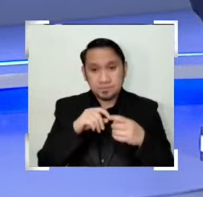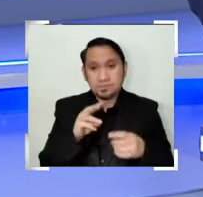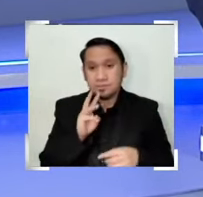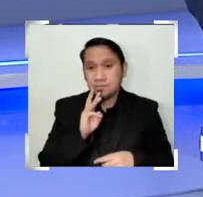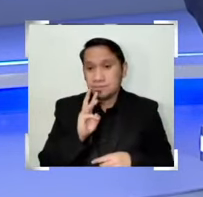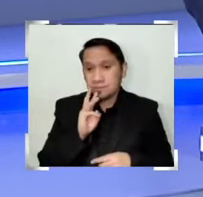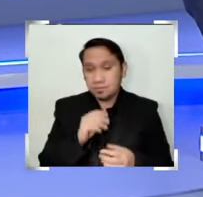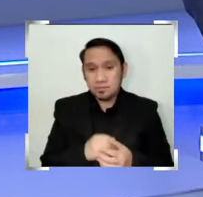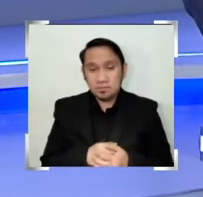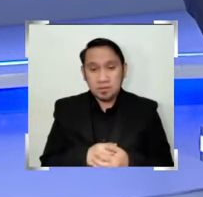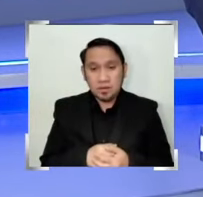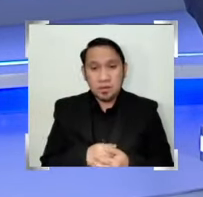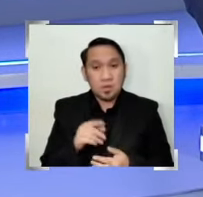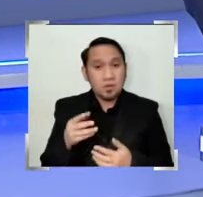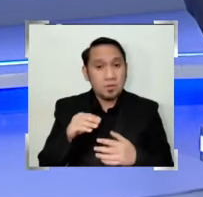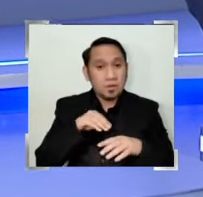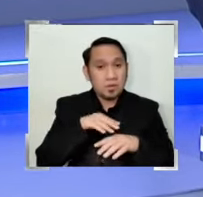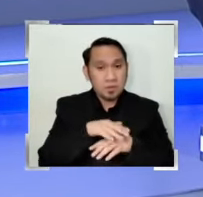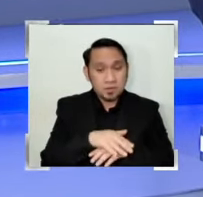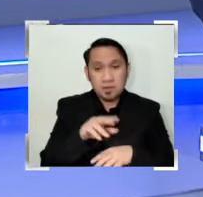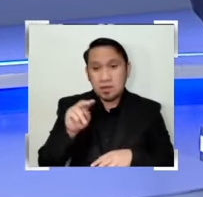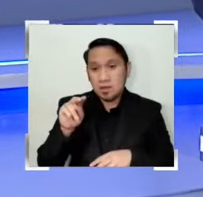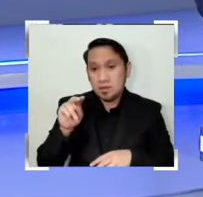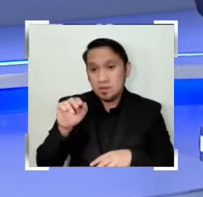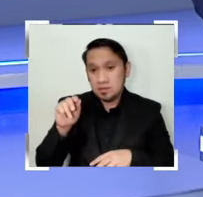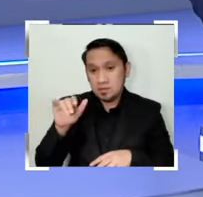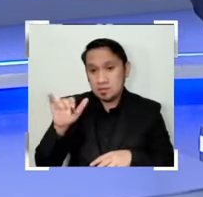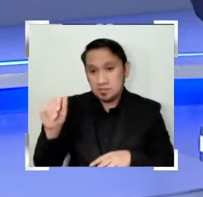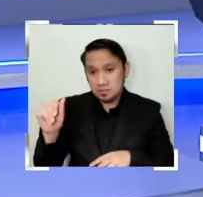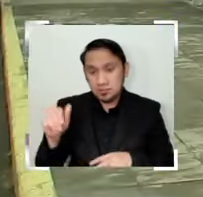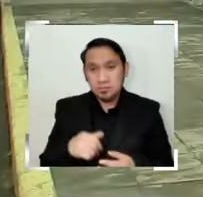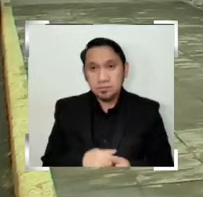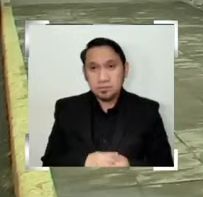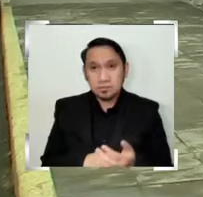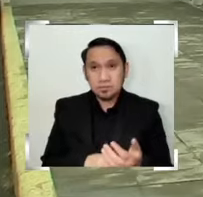Isa sa mga apektado ang NAIA. Saksi si Lay Alves.